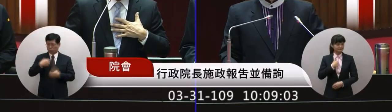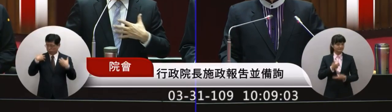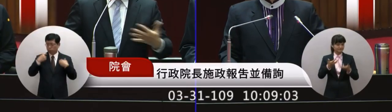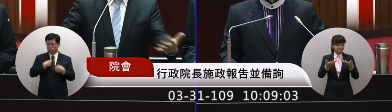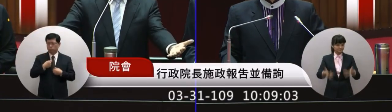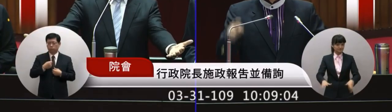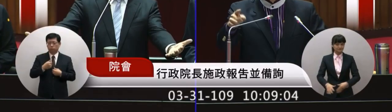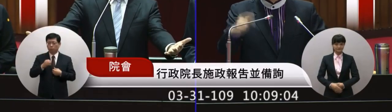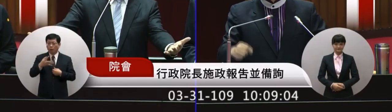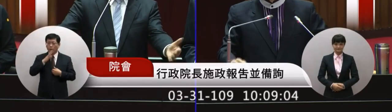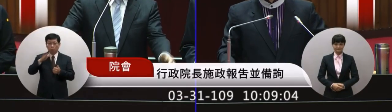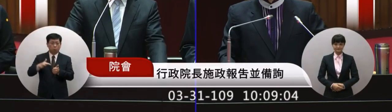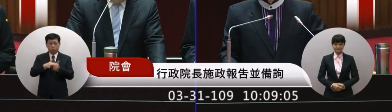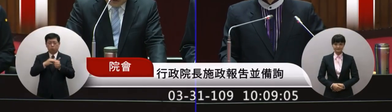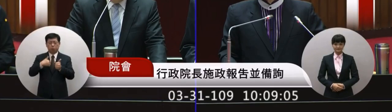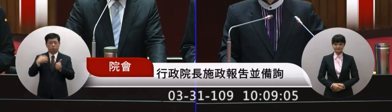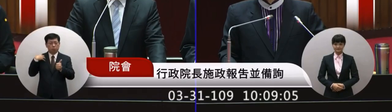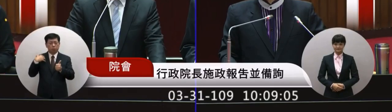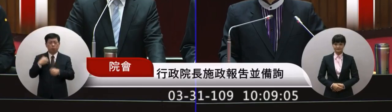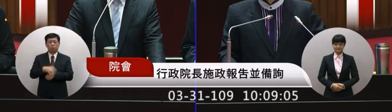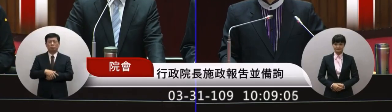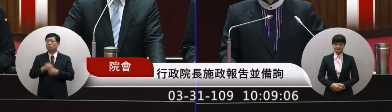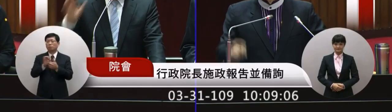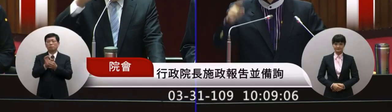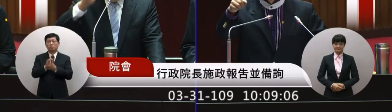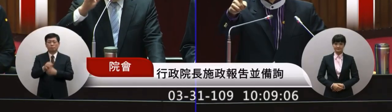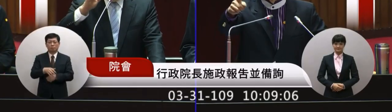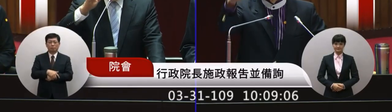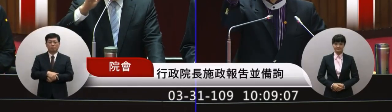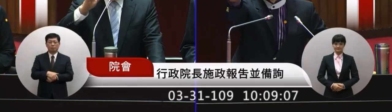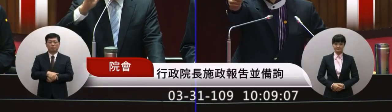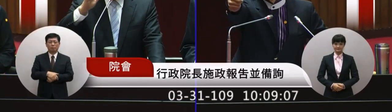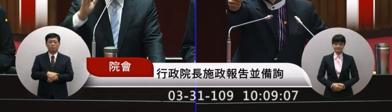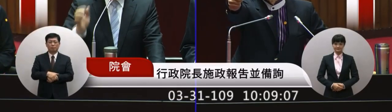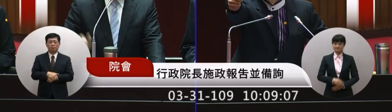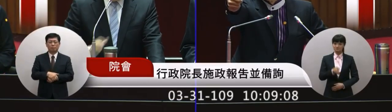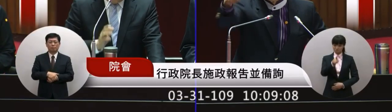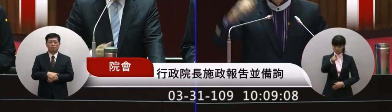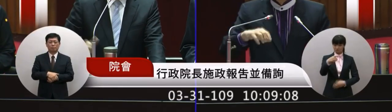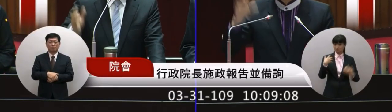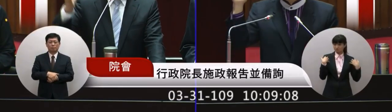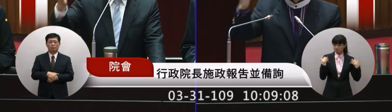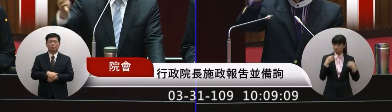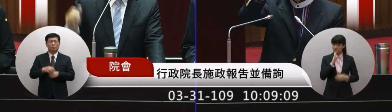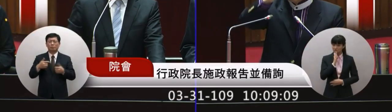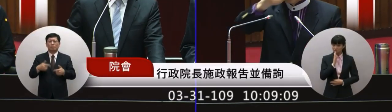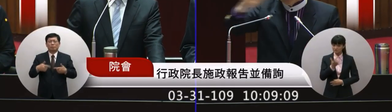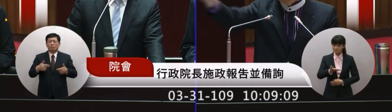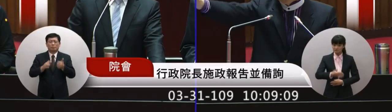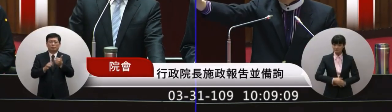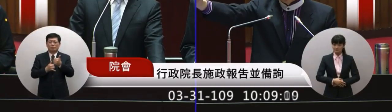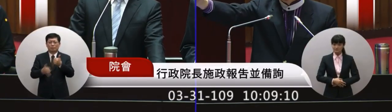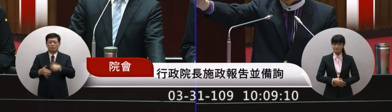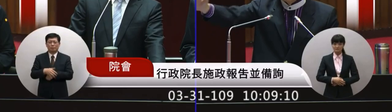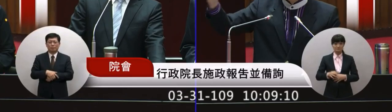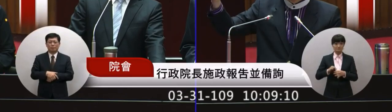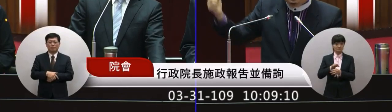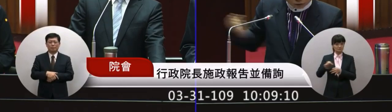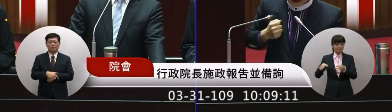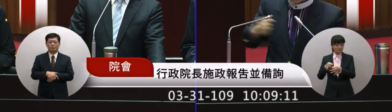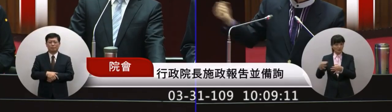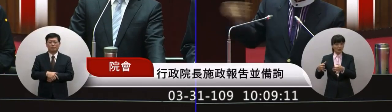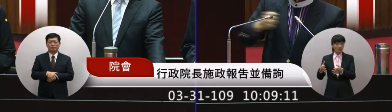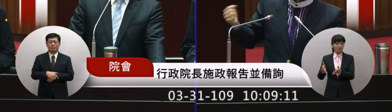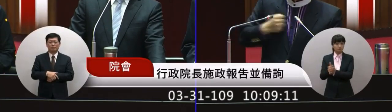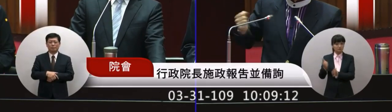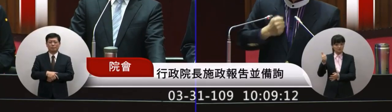责，因为我带这个团队。 好， 马进。 啊，无是不是得你负责？ 啊，就唔免经济的陈时中、